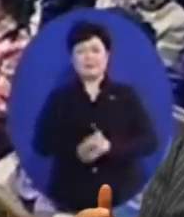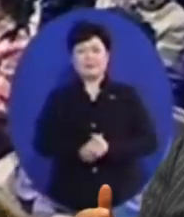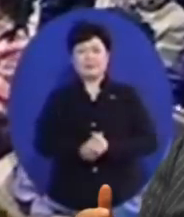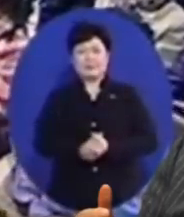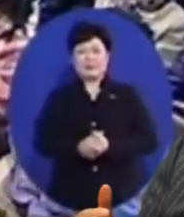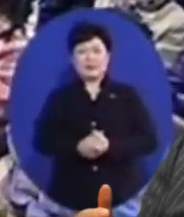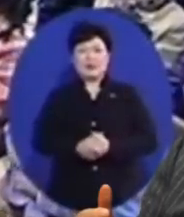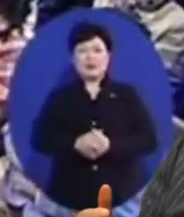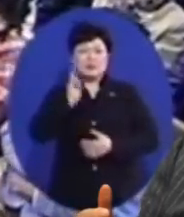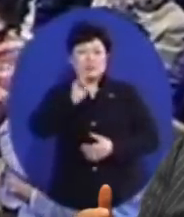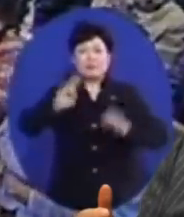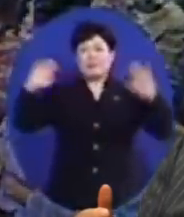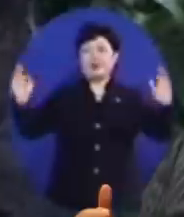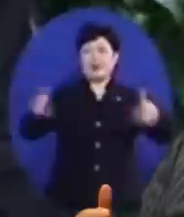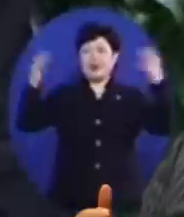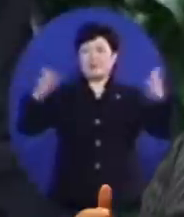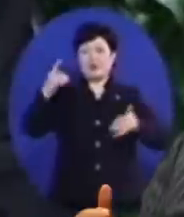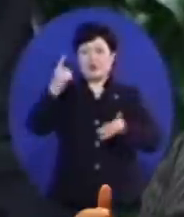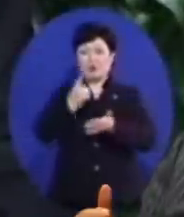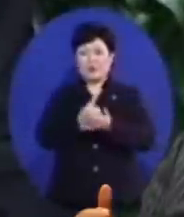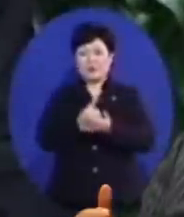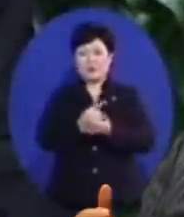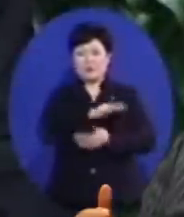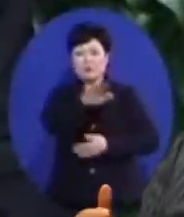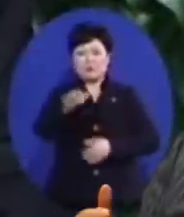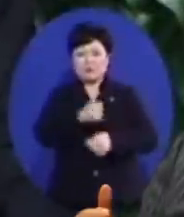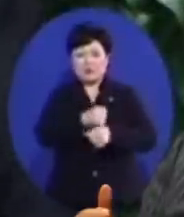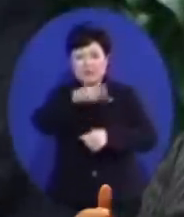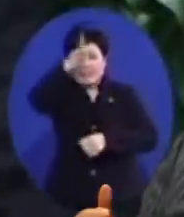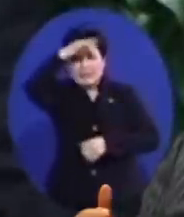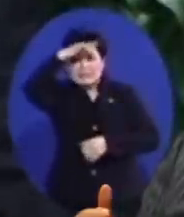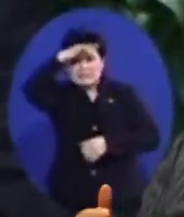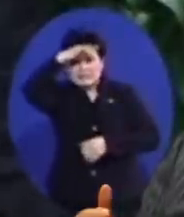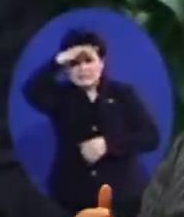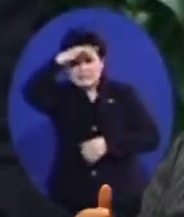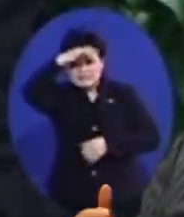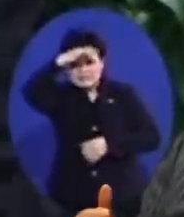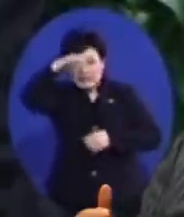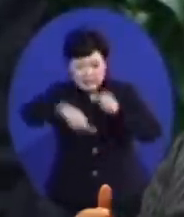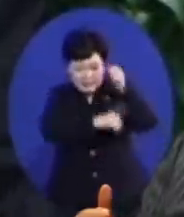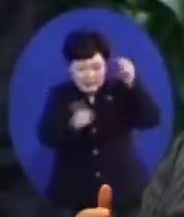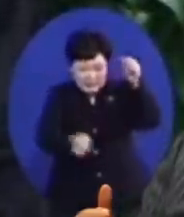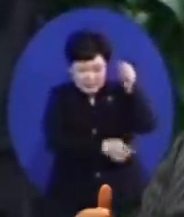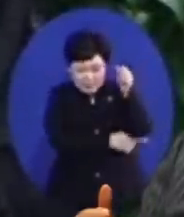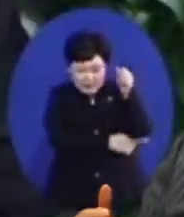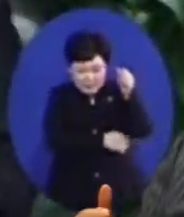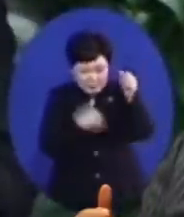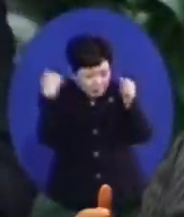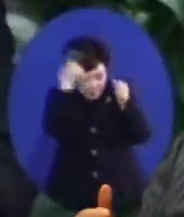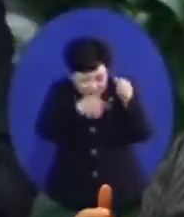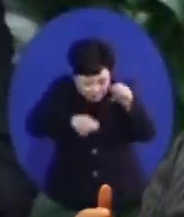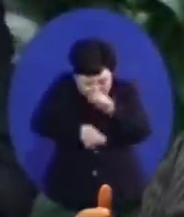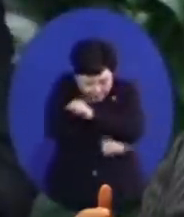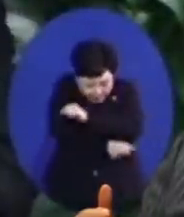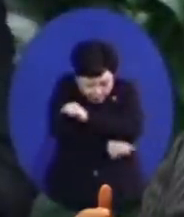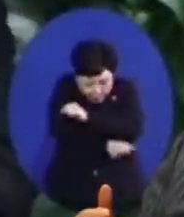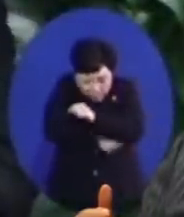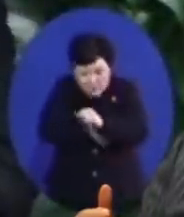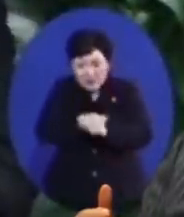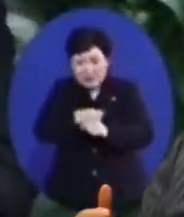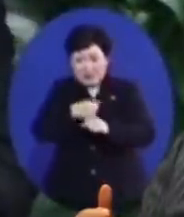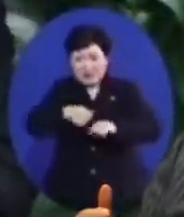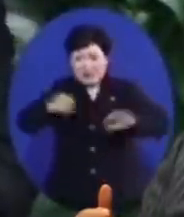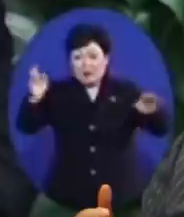폭풍우가 불어오면은 닭은 어떻게 합니까? 닭은 날개 밑에 머리를 집어넣고 폭풍우를 피해서 나무